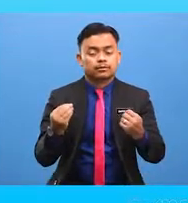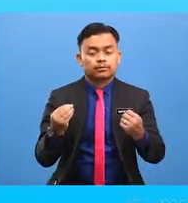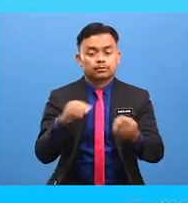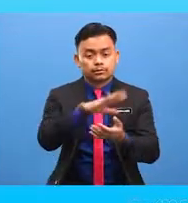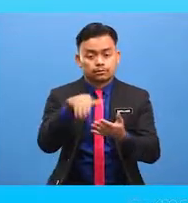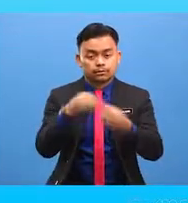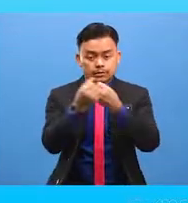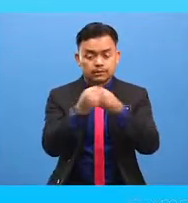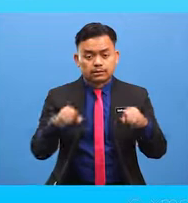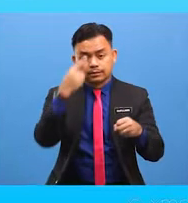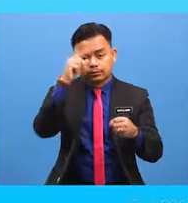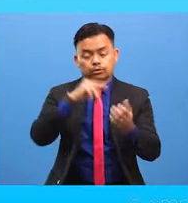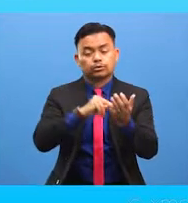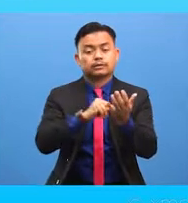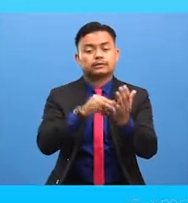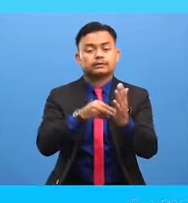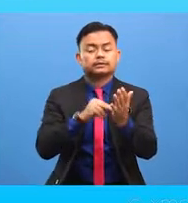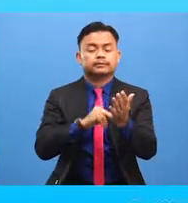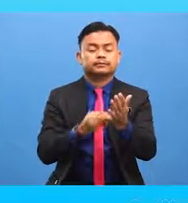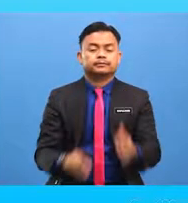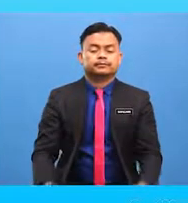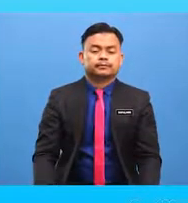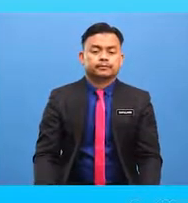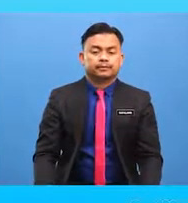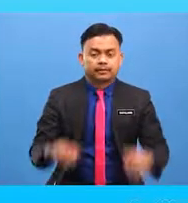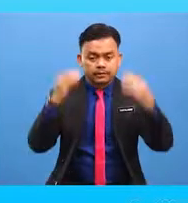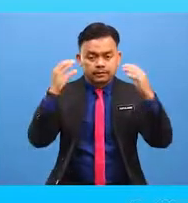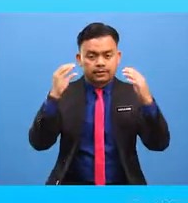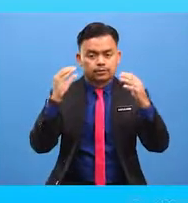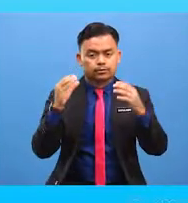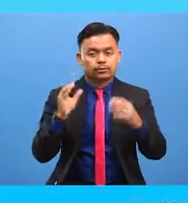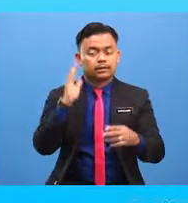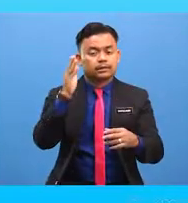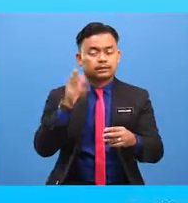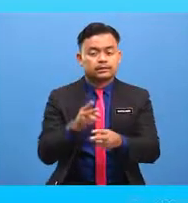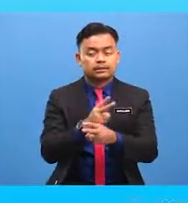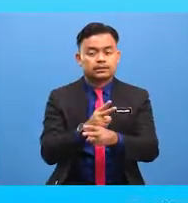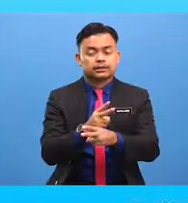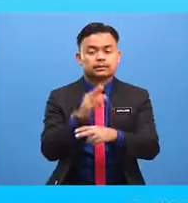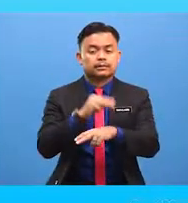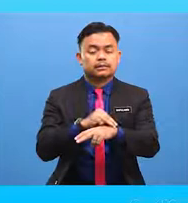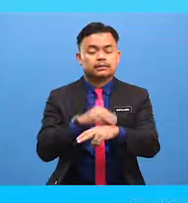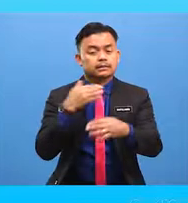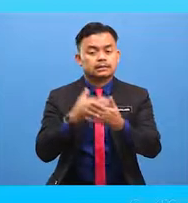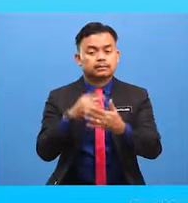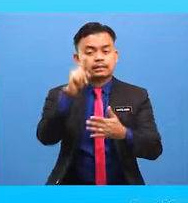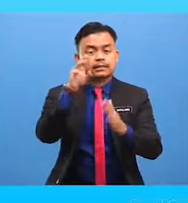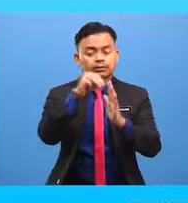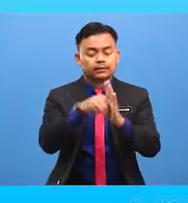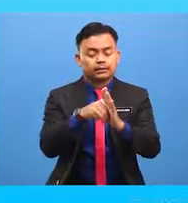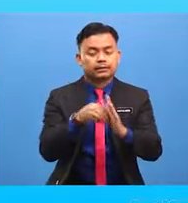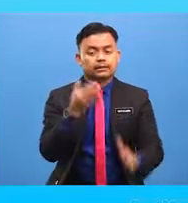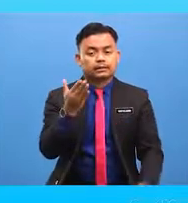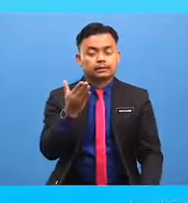mengira. Cikgu akan menjaga waktu sehingga 1 minit. Manakala, kamu